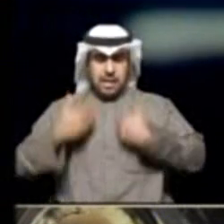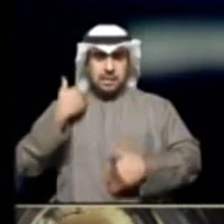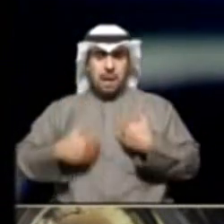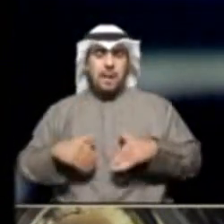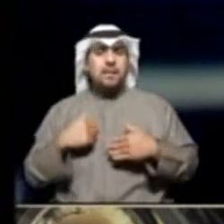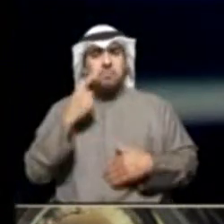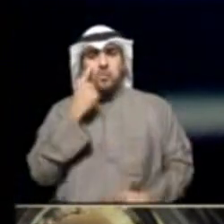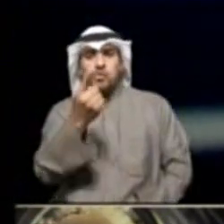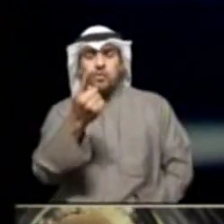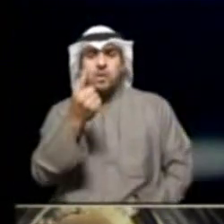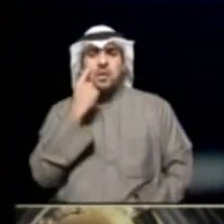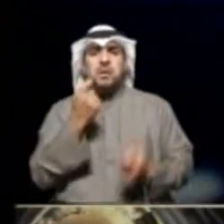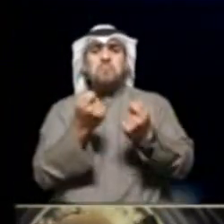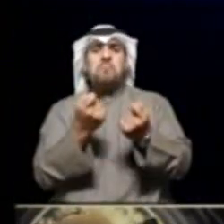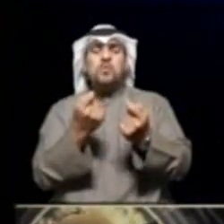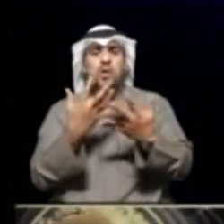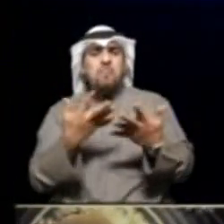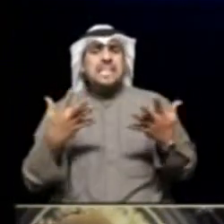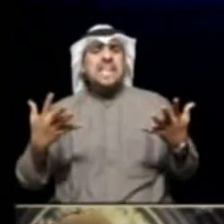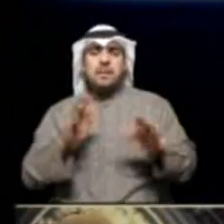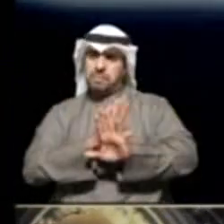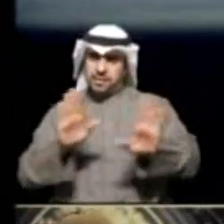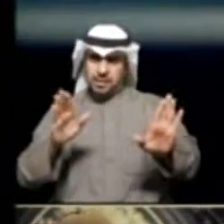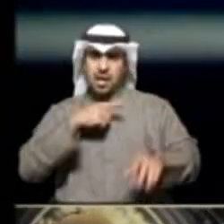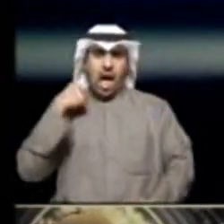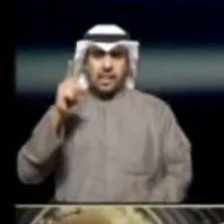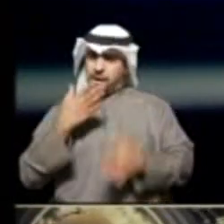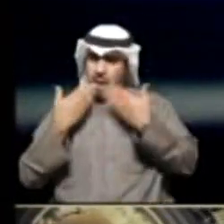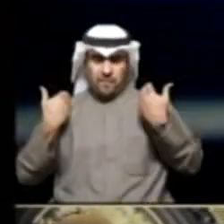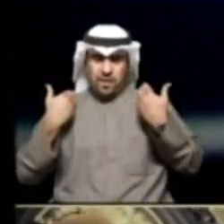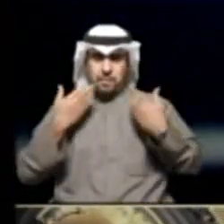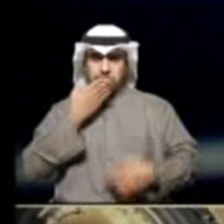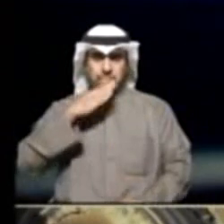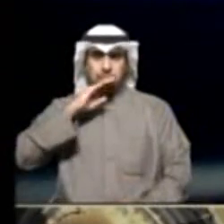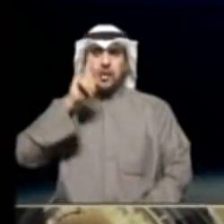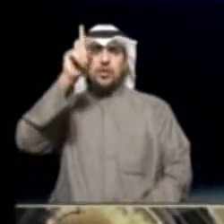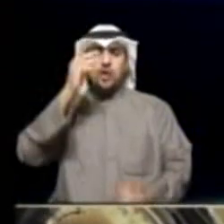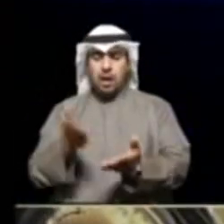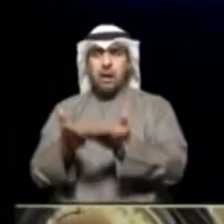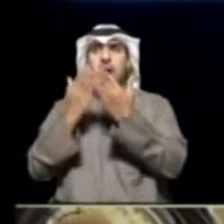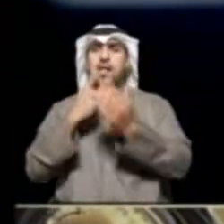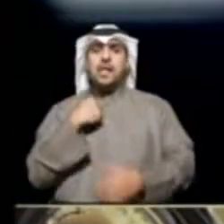حالات مستقره ولا توجد فيها اصابات خطيره. اي نعم. بالتاكيد نتمنى السلامه للجميع.